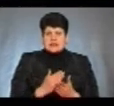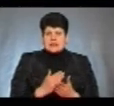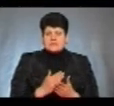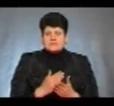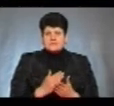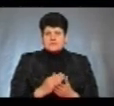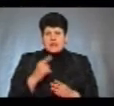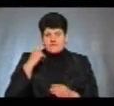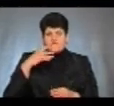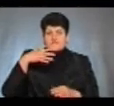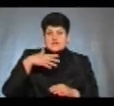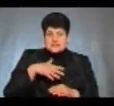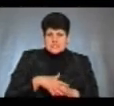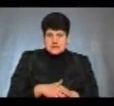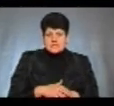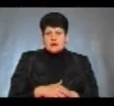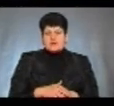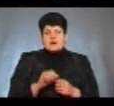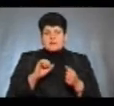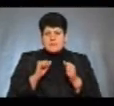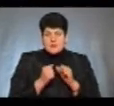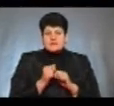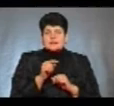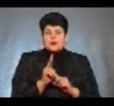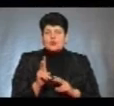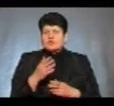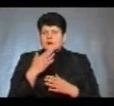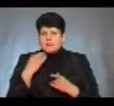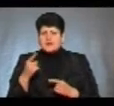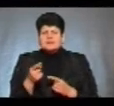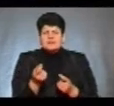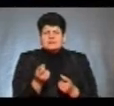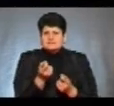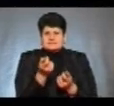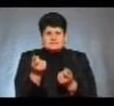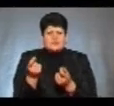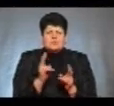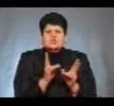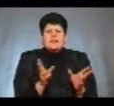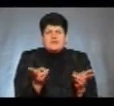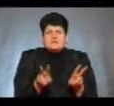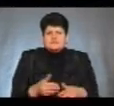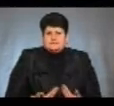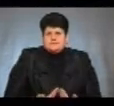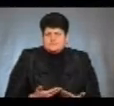визнання пам'яті тих, яких немає, і тих одиниць, які збереглися.